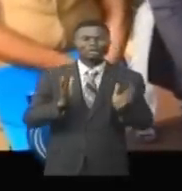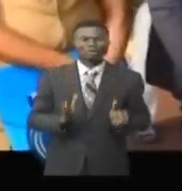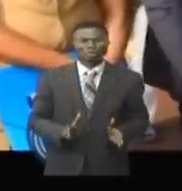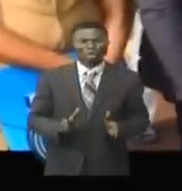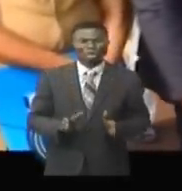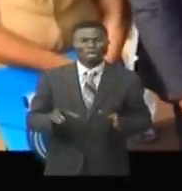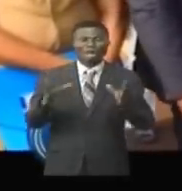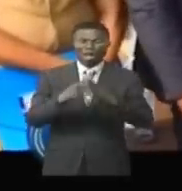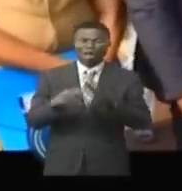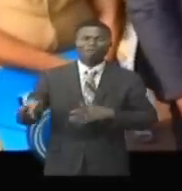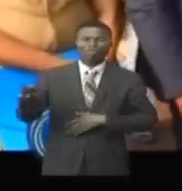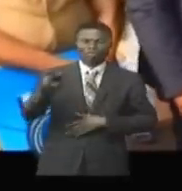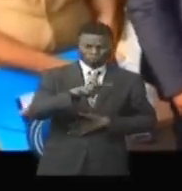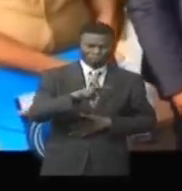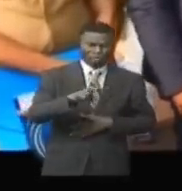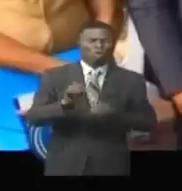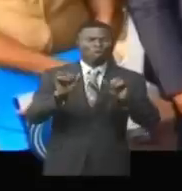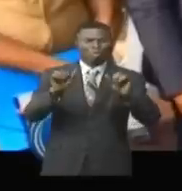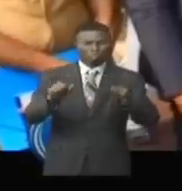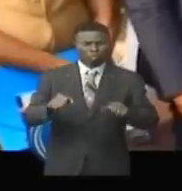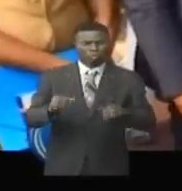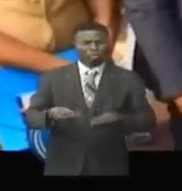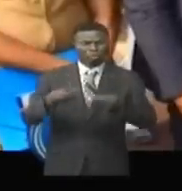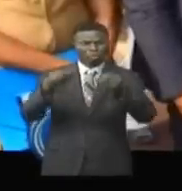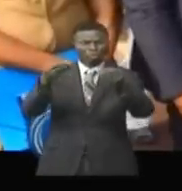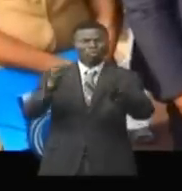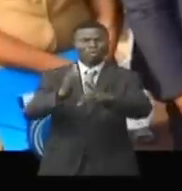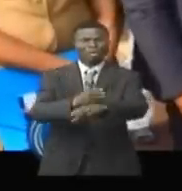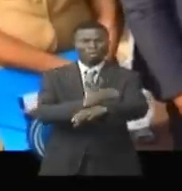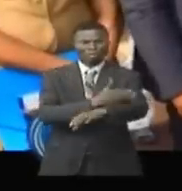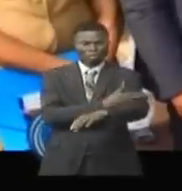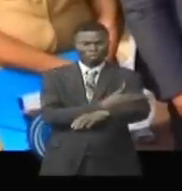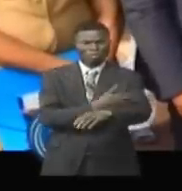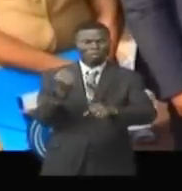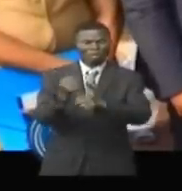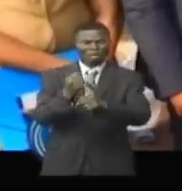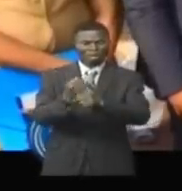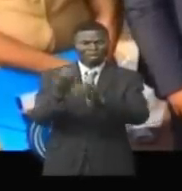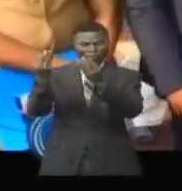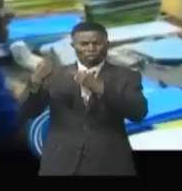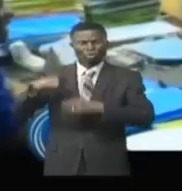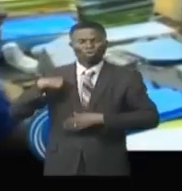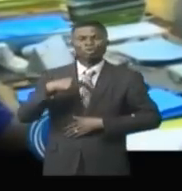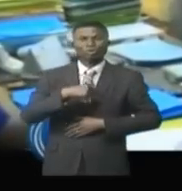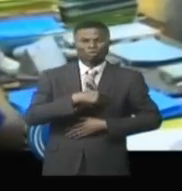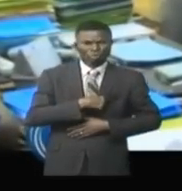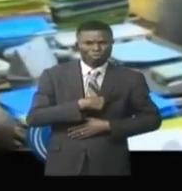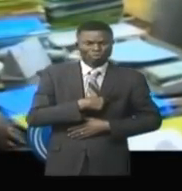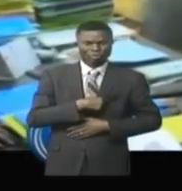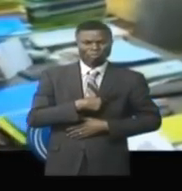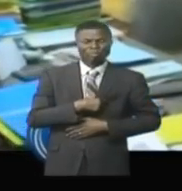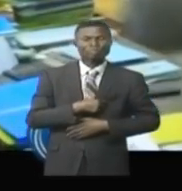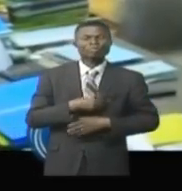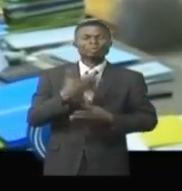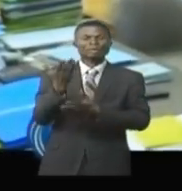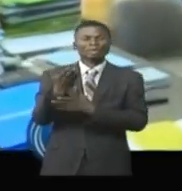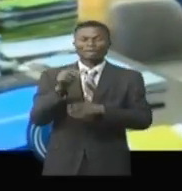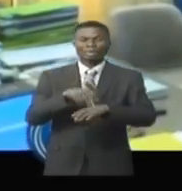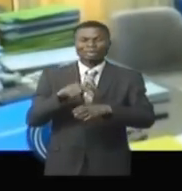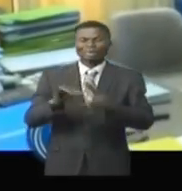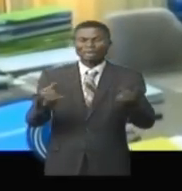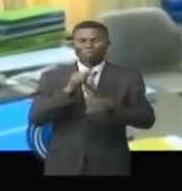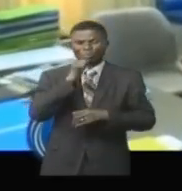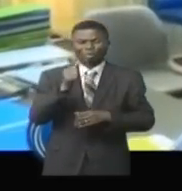avec vous, nous allons donner l'évolution de cette mission qui nous a été donnée. Plus de temps à perdre, l'histoire du